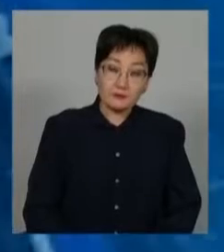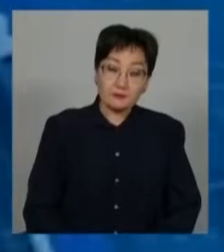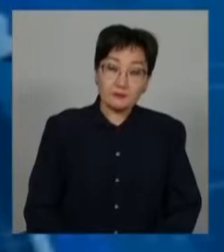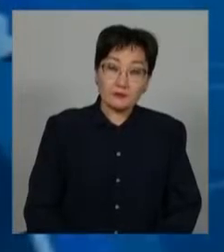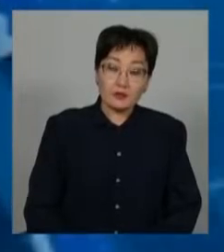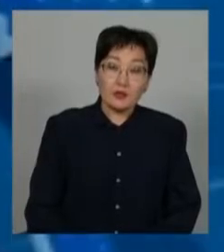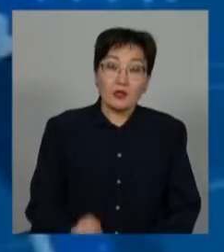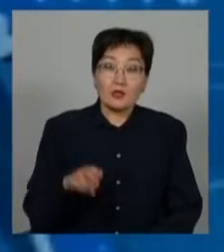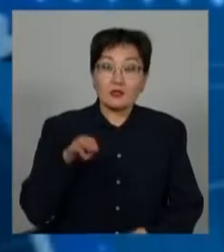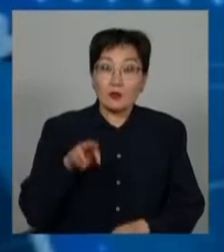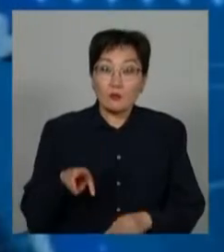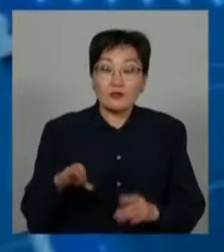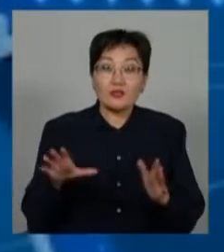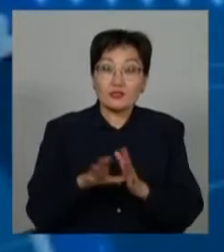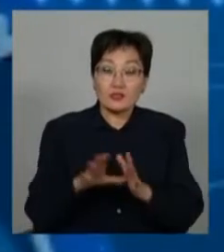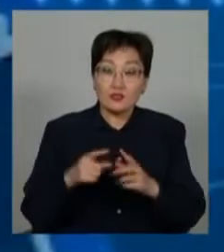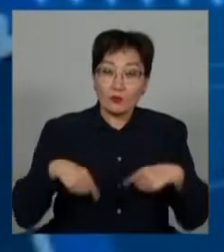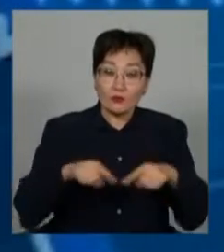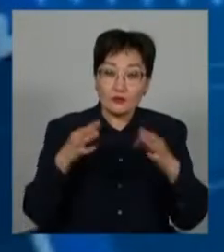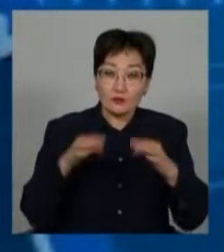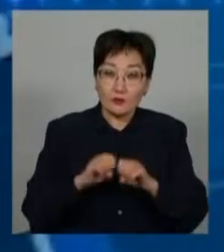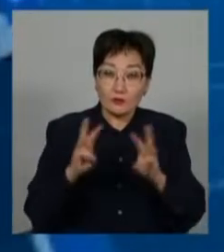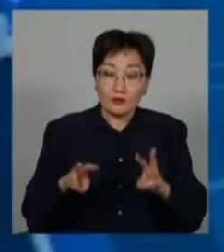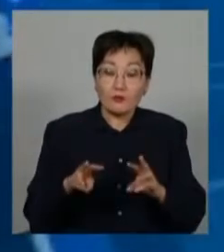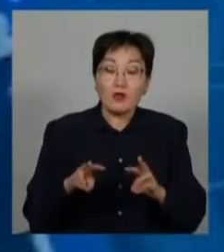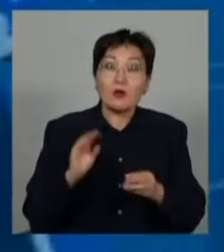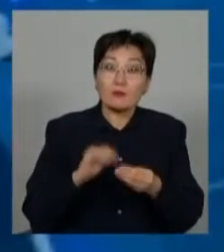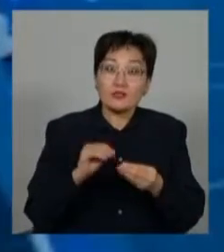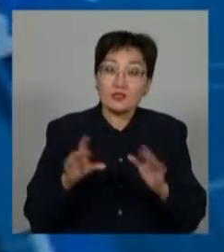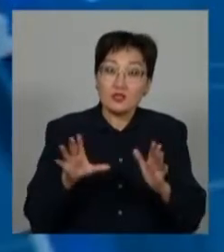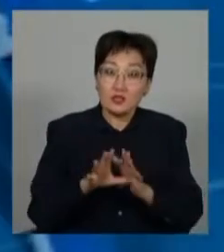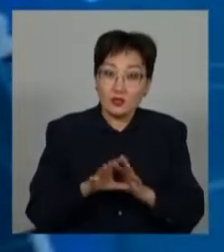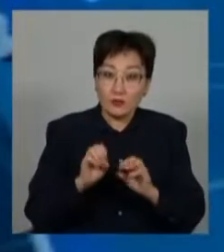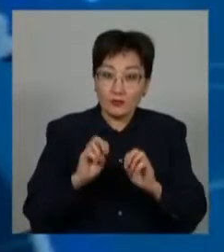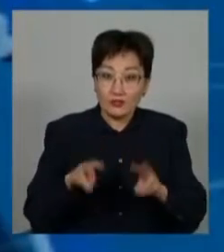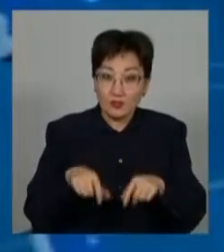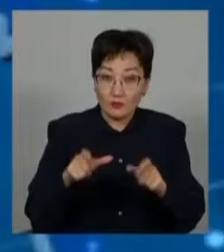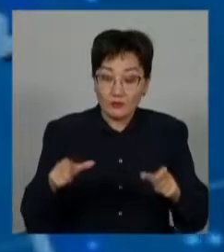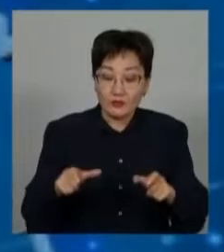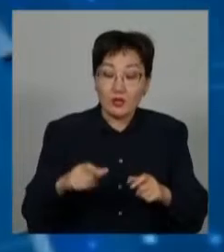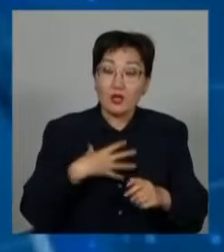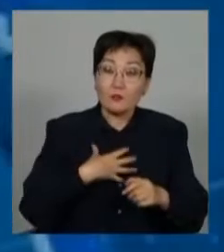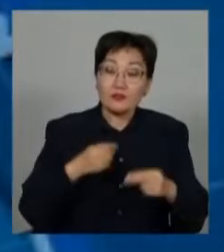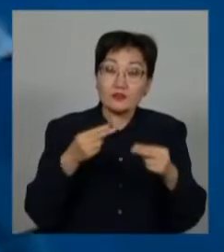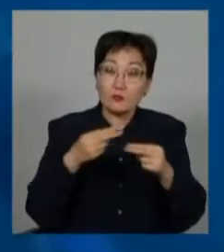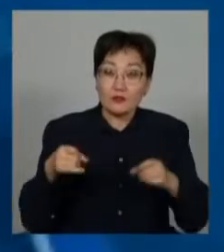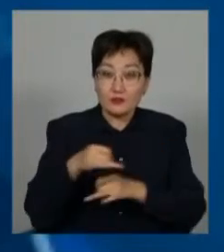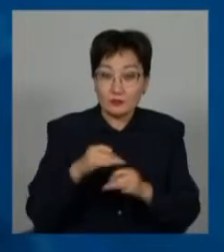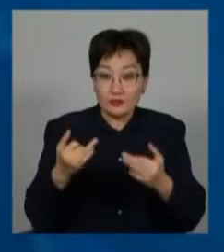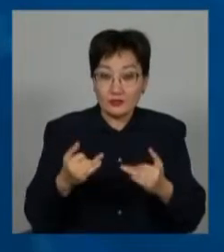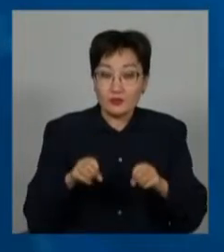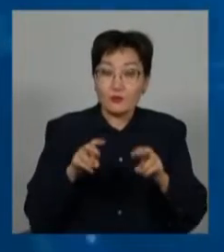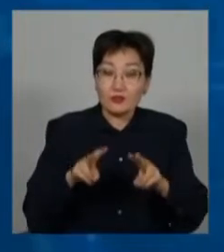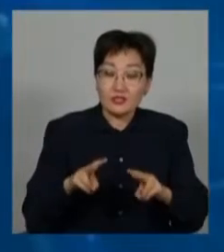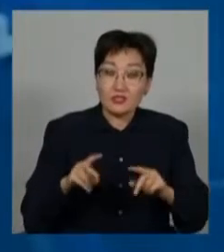атомная электростанция позволит обеспечить страну бесперебойной энергии уверены эксперты актуальную тему они обсудили сегодня на